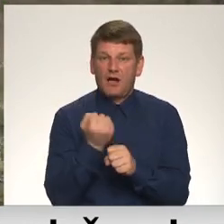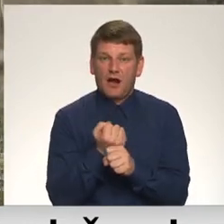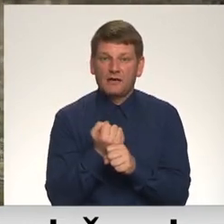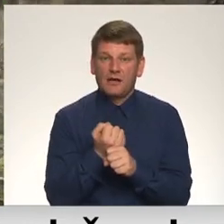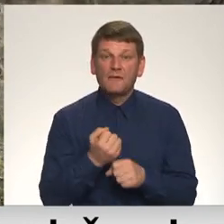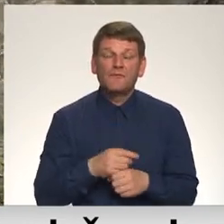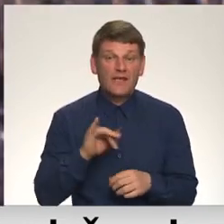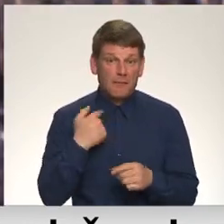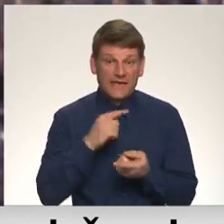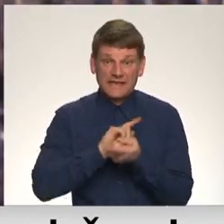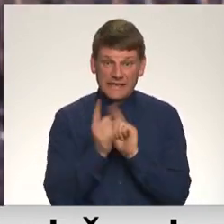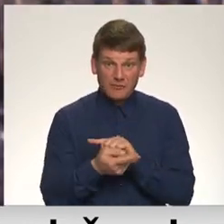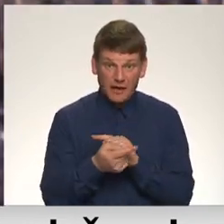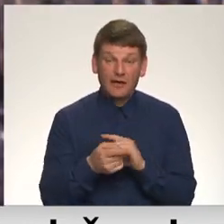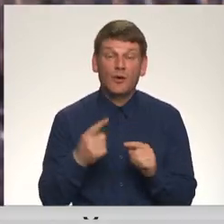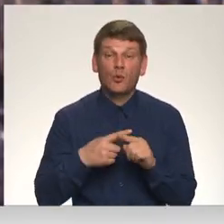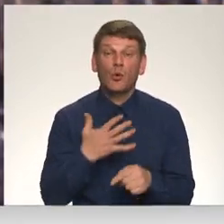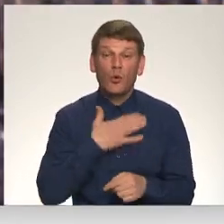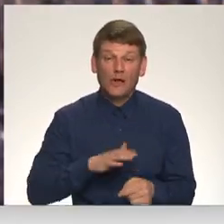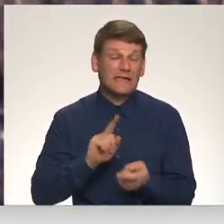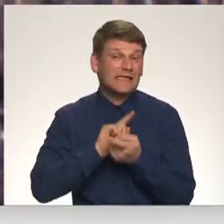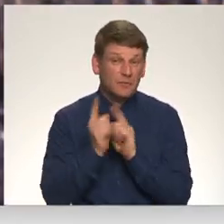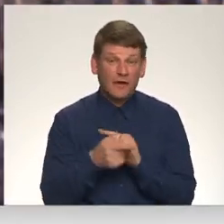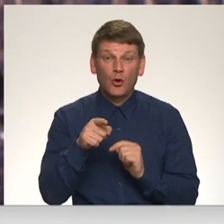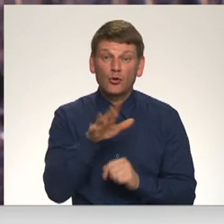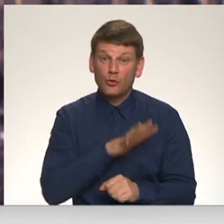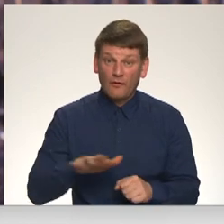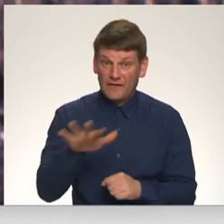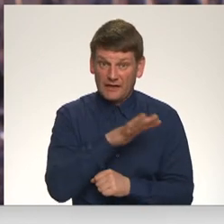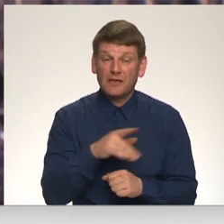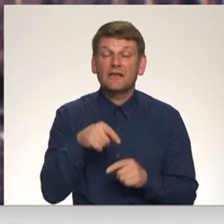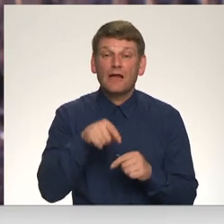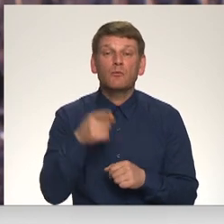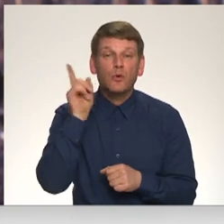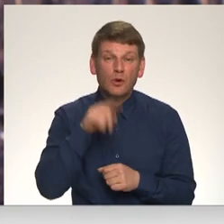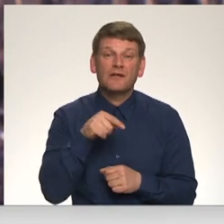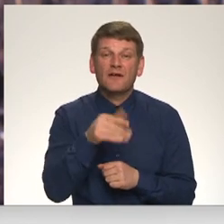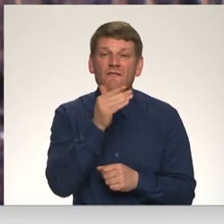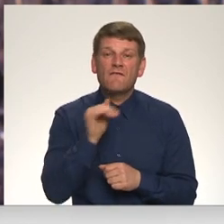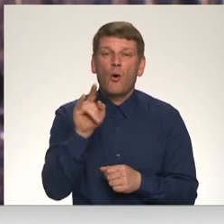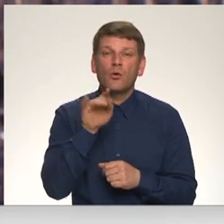mēs izmainām un ļoti izmainām to vidi, vai ne, tad, protams, ka tā fauna,